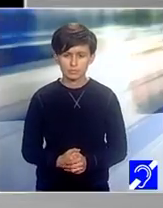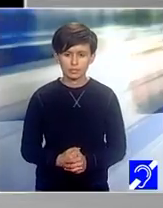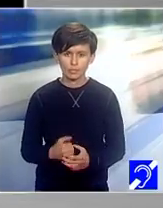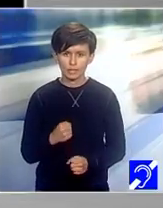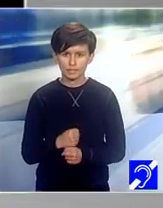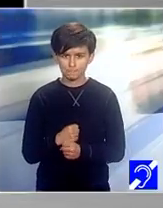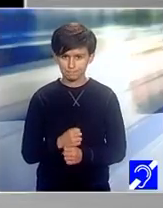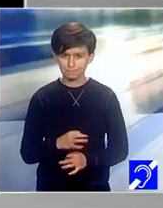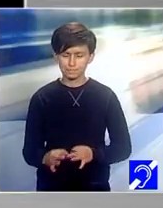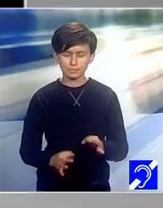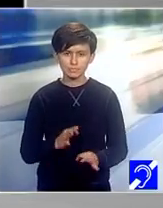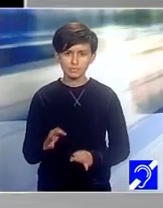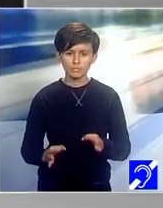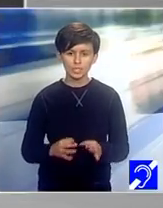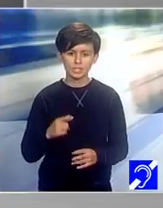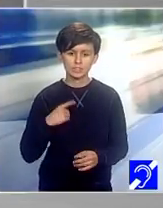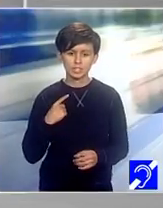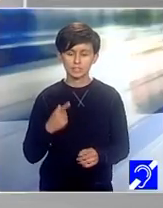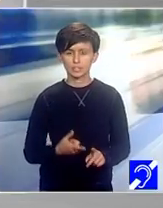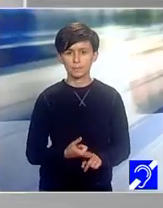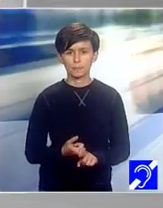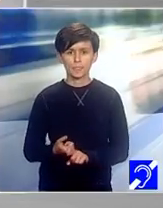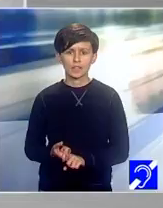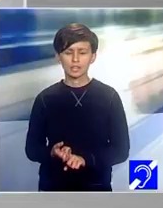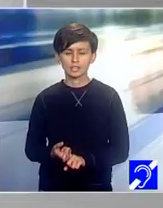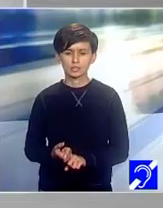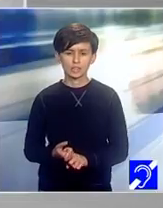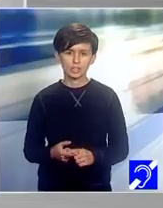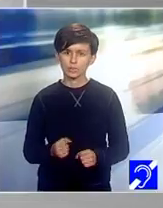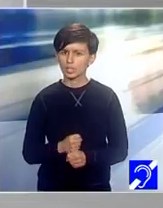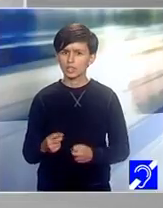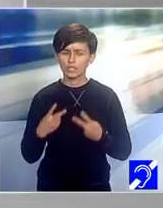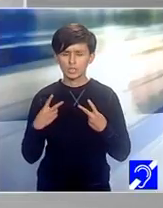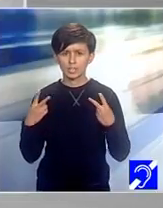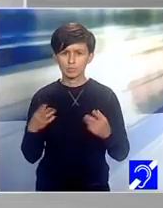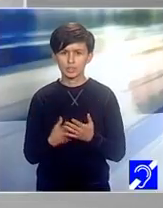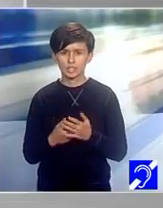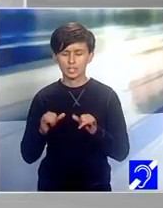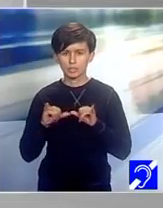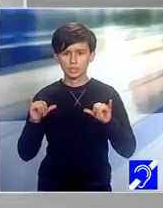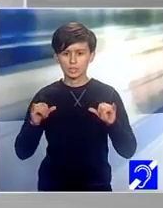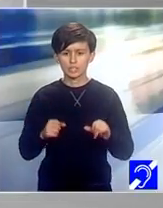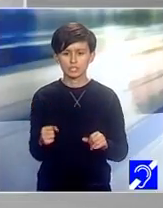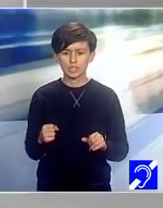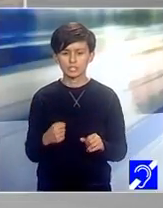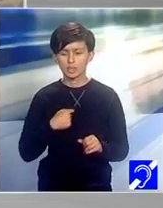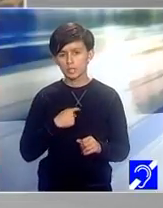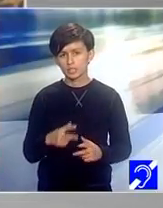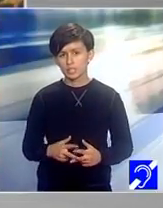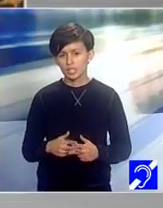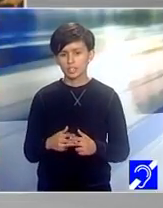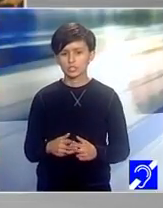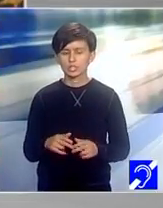meșteșugurile, tradiția, este o pârghie foarte importantă pentru dezvoltarea satului, poate să contribuie la dezvoltare economică, poate să